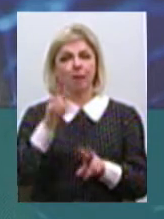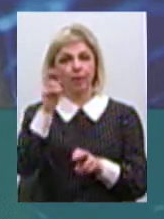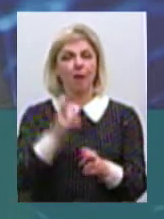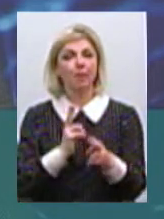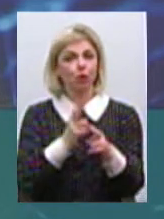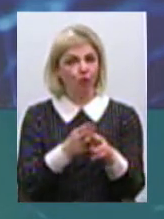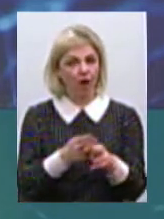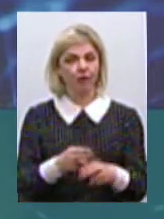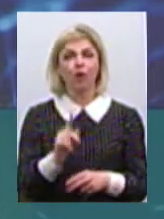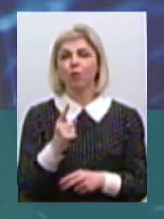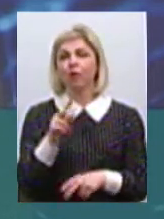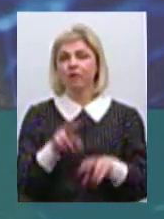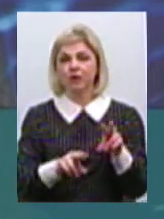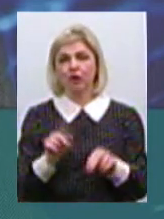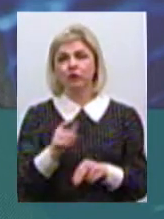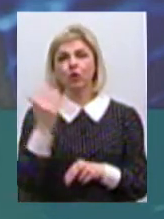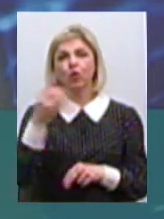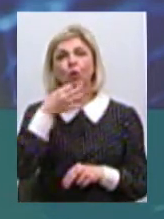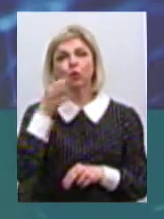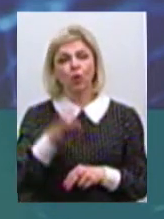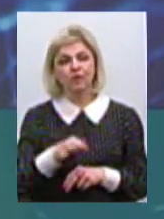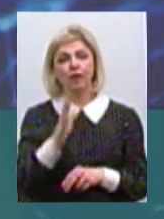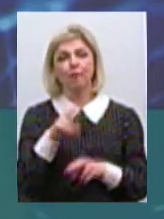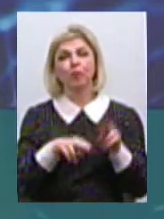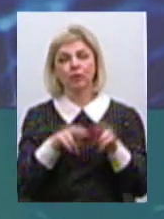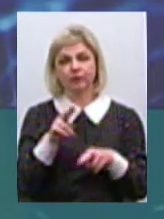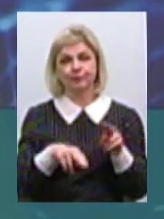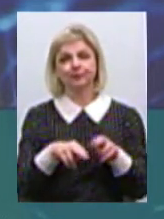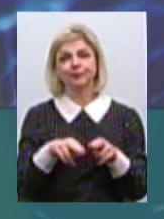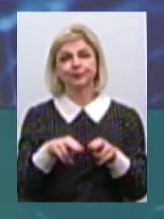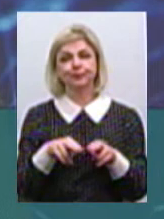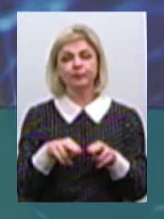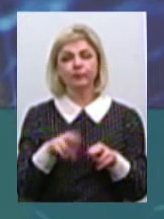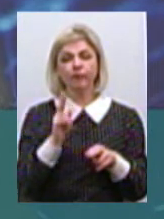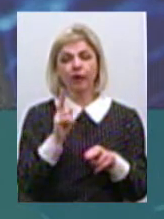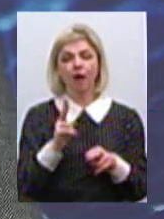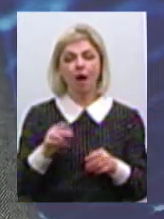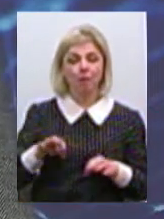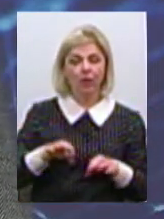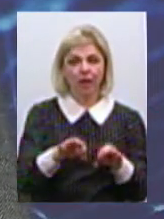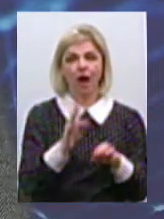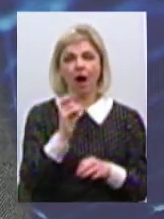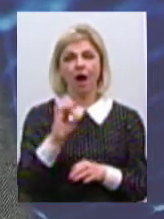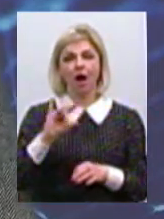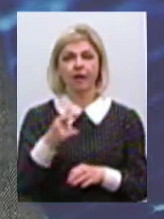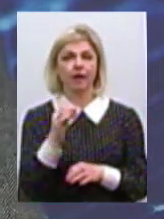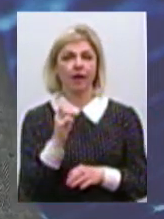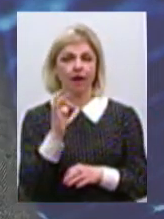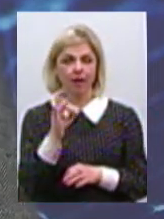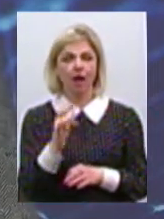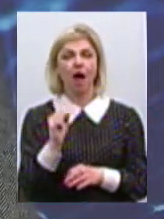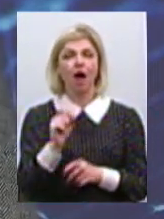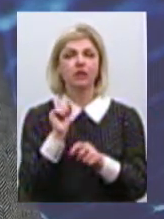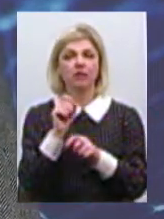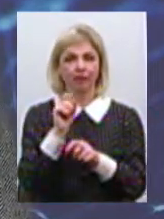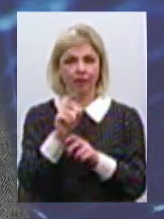їх, бо вважав, що його досвід будівництва під'їзду до кар'єру – це досвід, а замовник